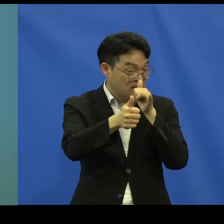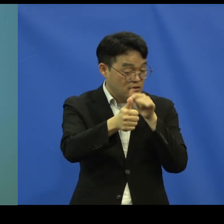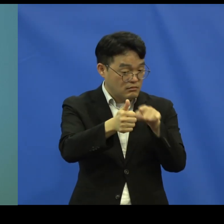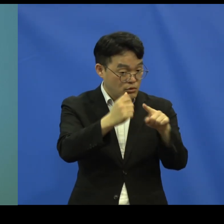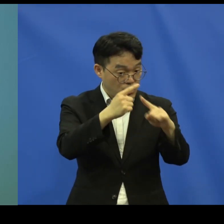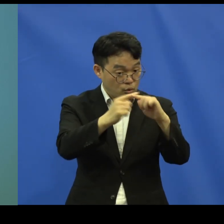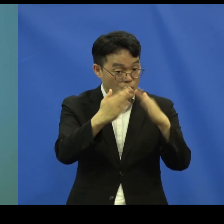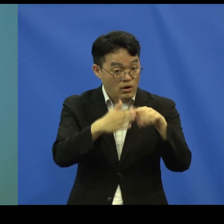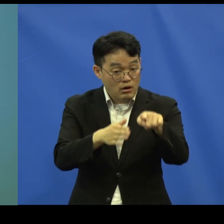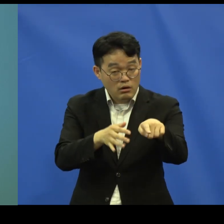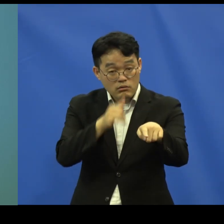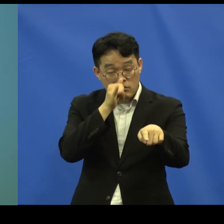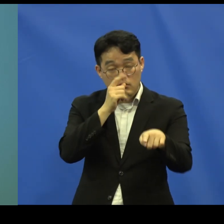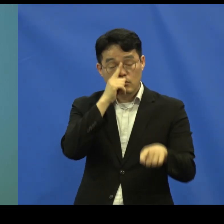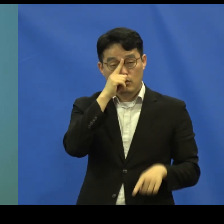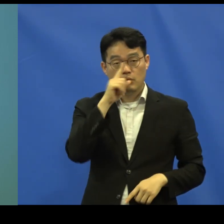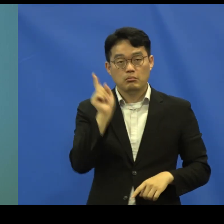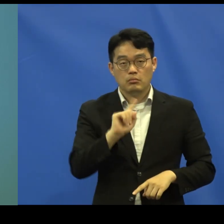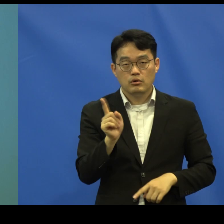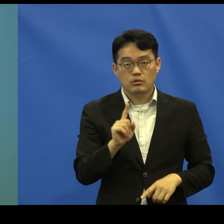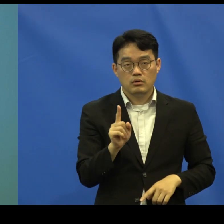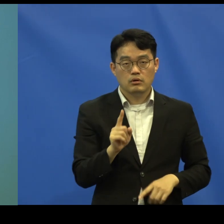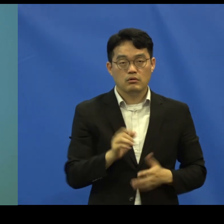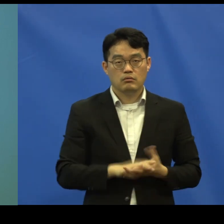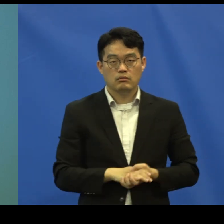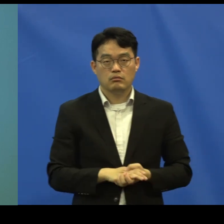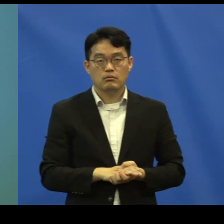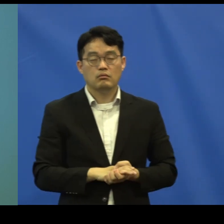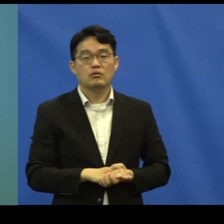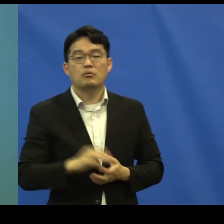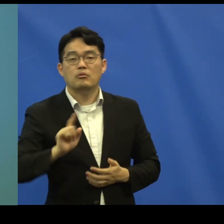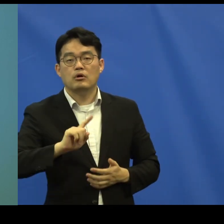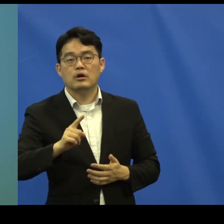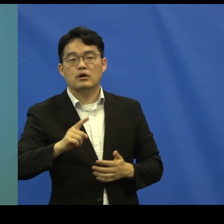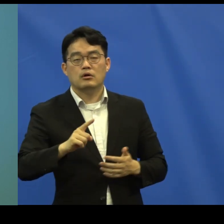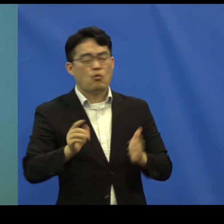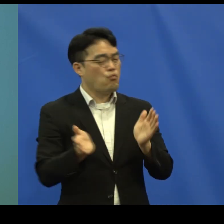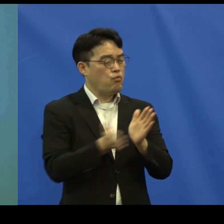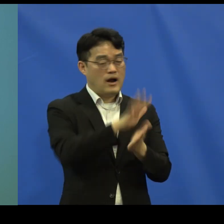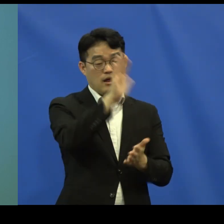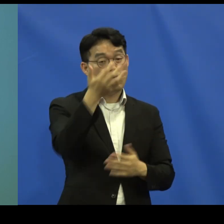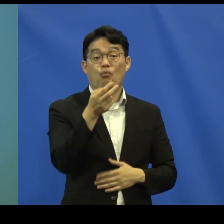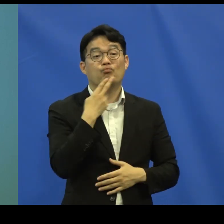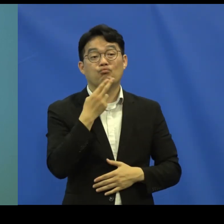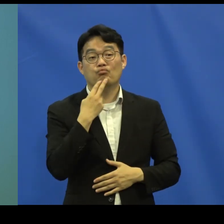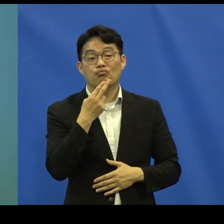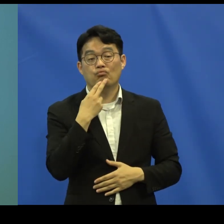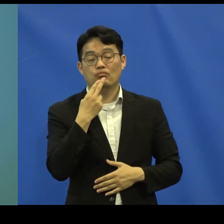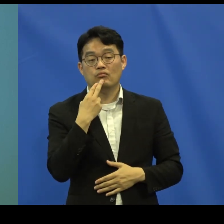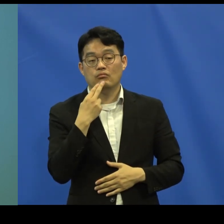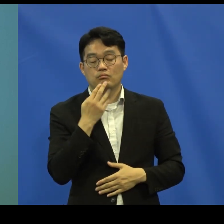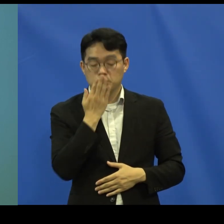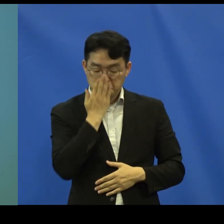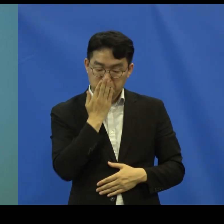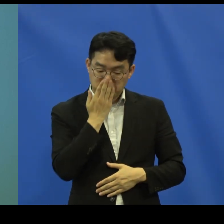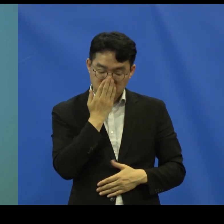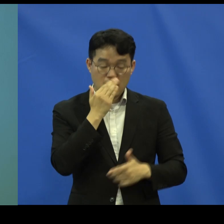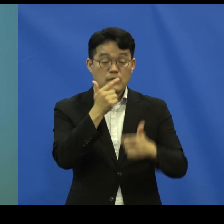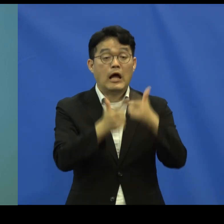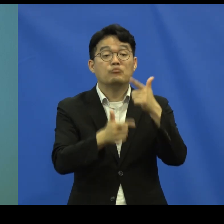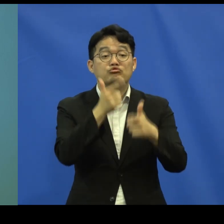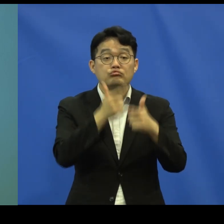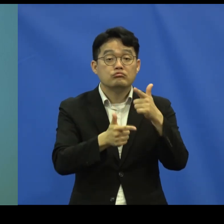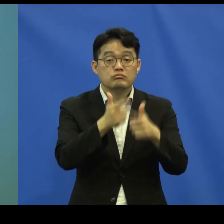교회는 나무로 지은 너무 화려한 게 일부러 의도적으로 교회를 화려하게 해주지 않아서 굉장히 검소하게 나무로 지은